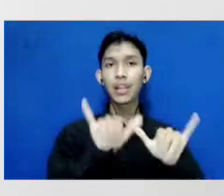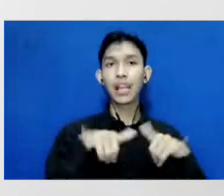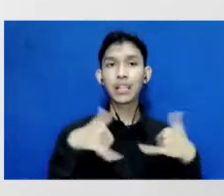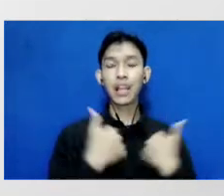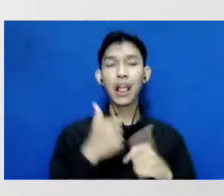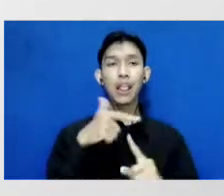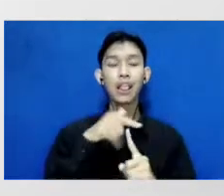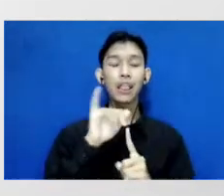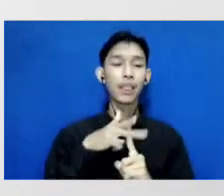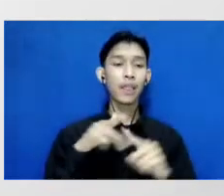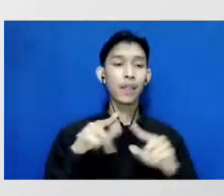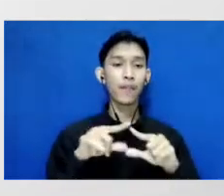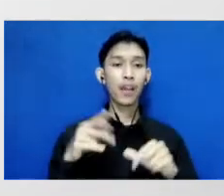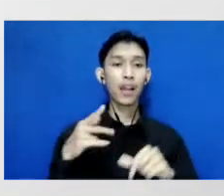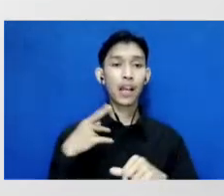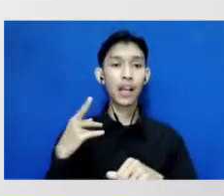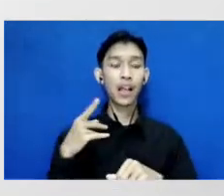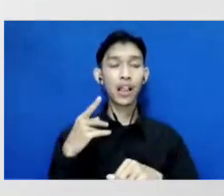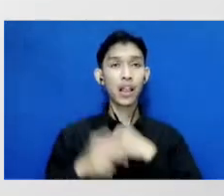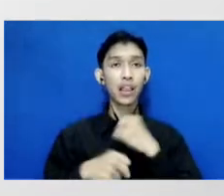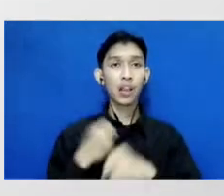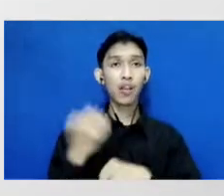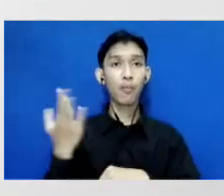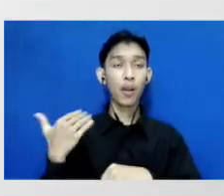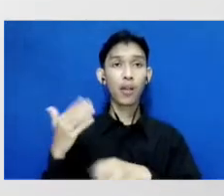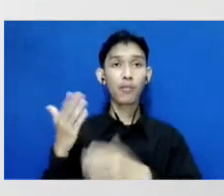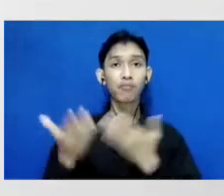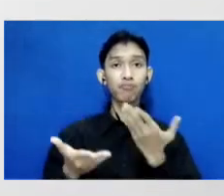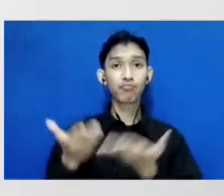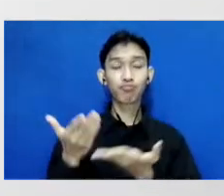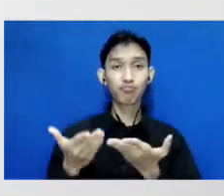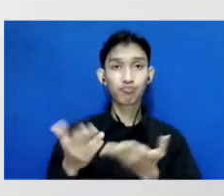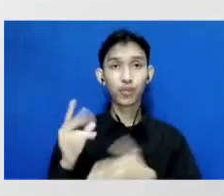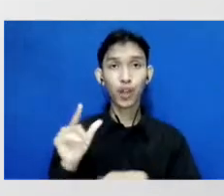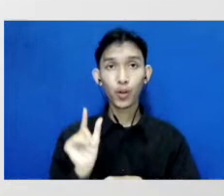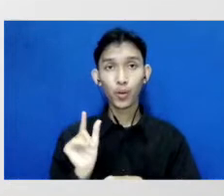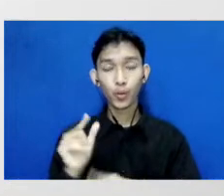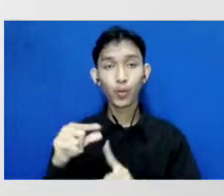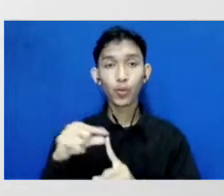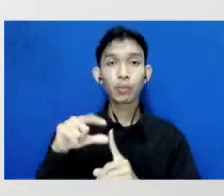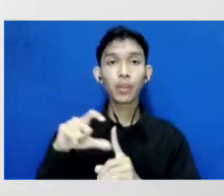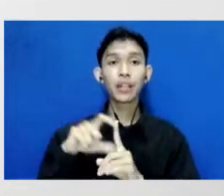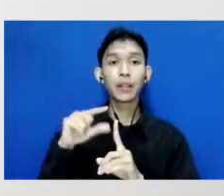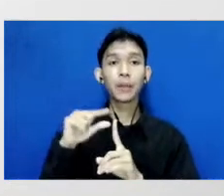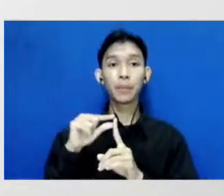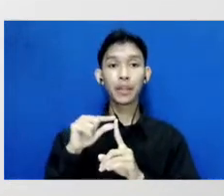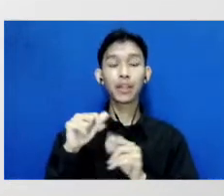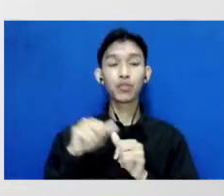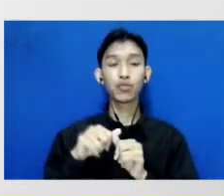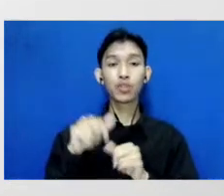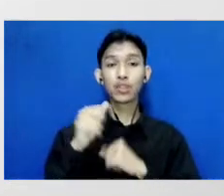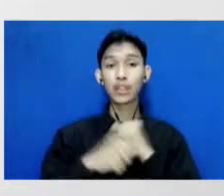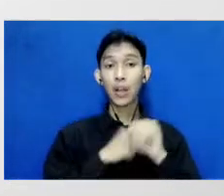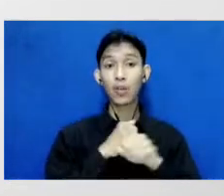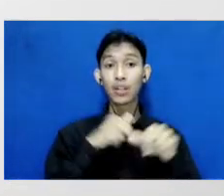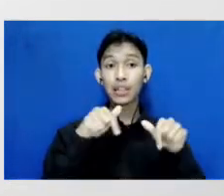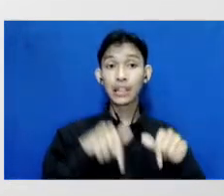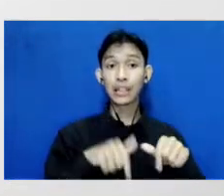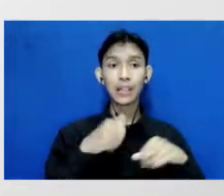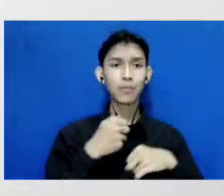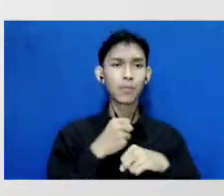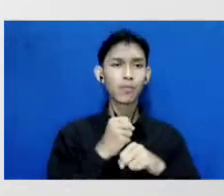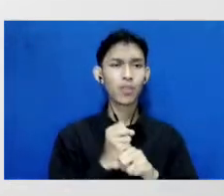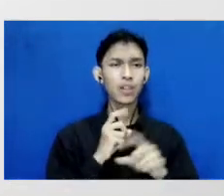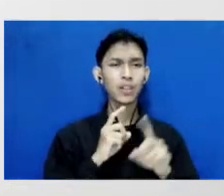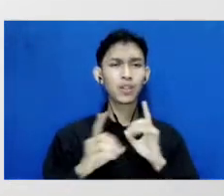kami tahun lalu membandingkan RUU PDP dengan GDPR, dan tahun ini kami membuat serangkaian